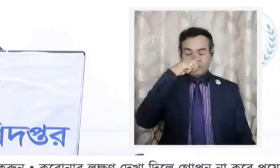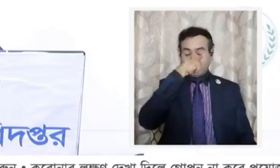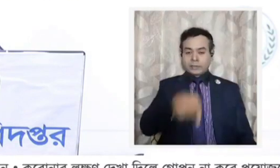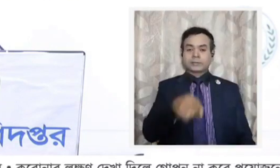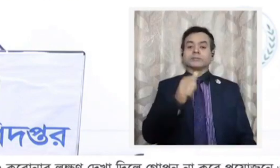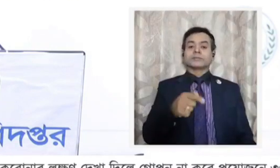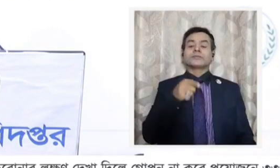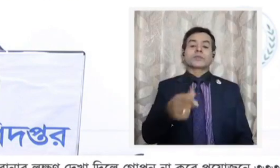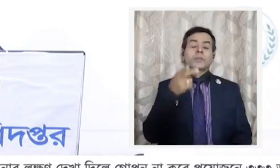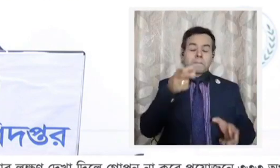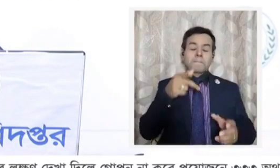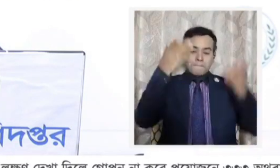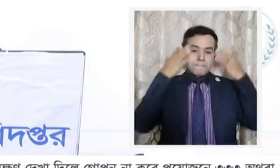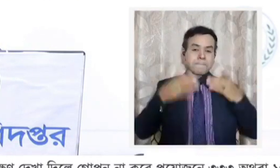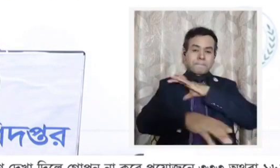63,882 জন।